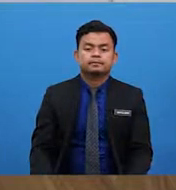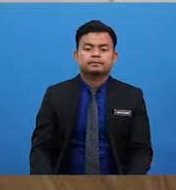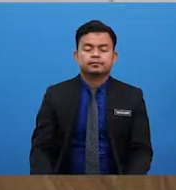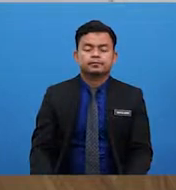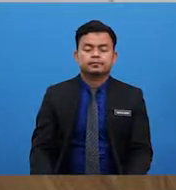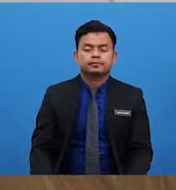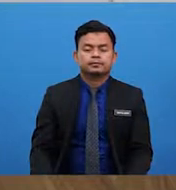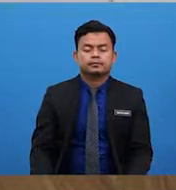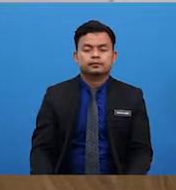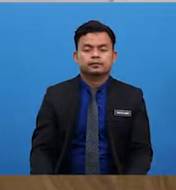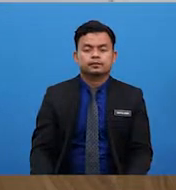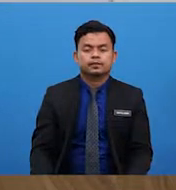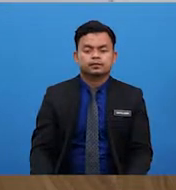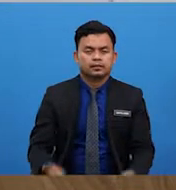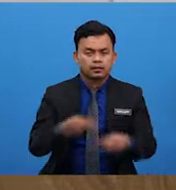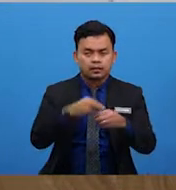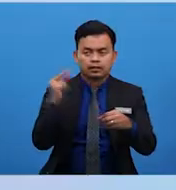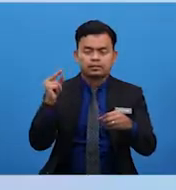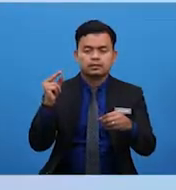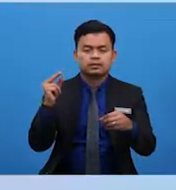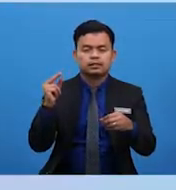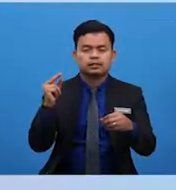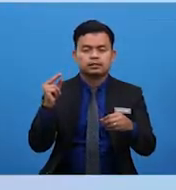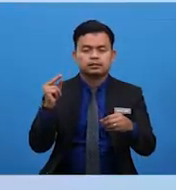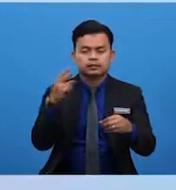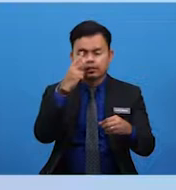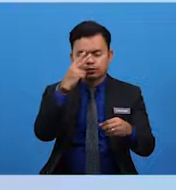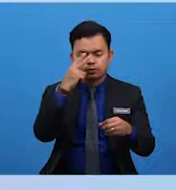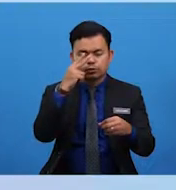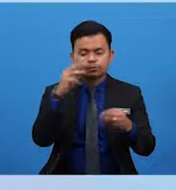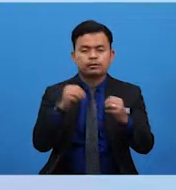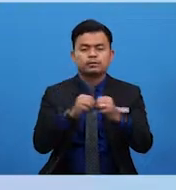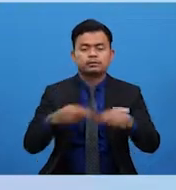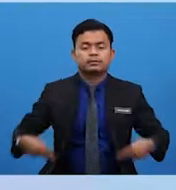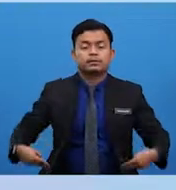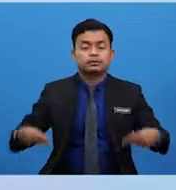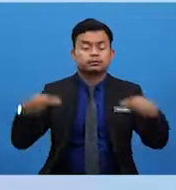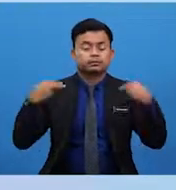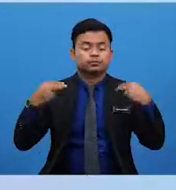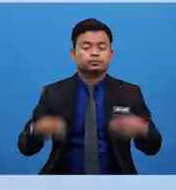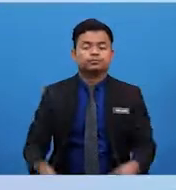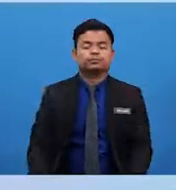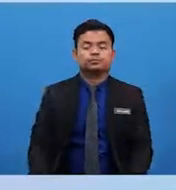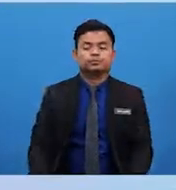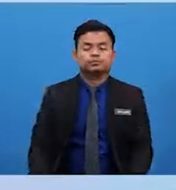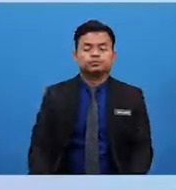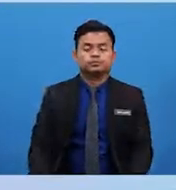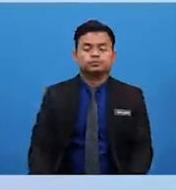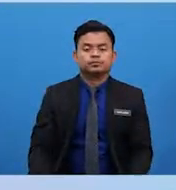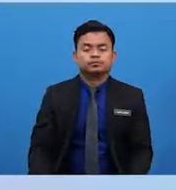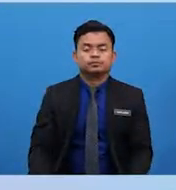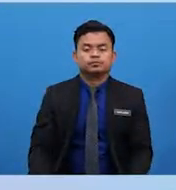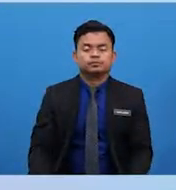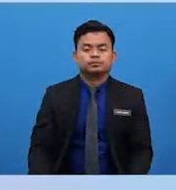pari atau tidak aku tidak nampak Grace Kelly menjalin ini bukan sahaja untuk karya-karya dua